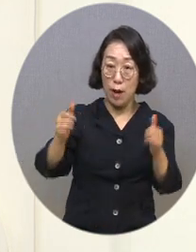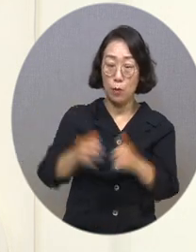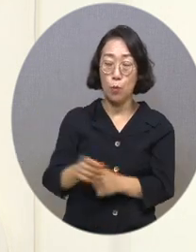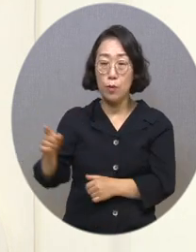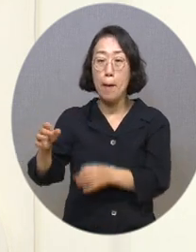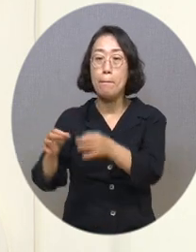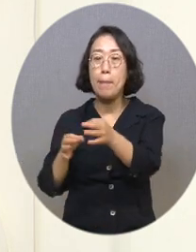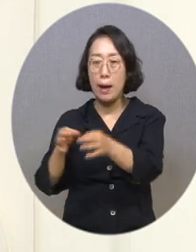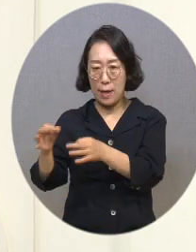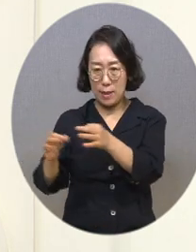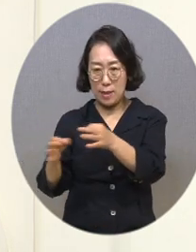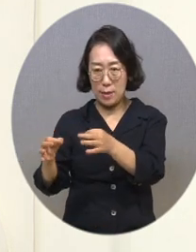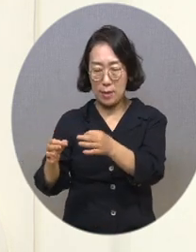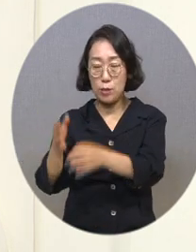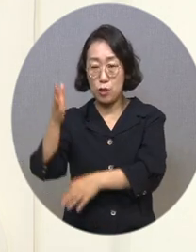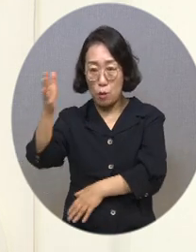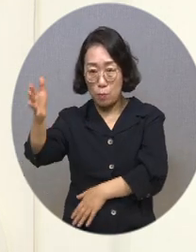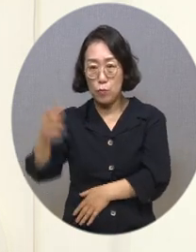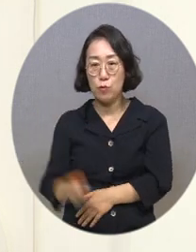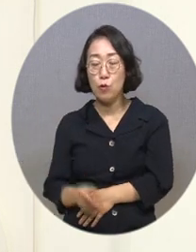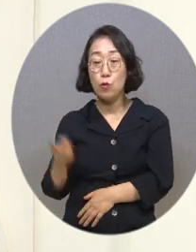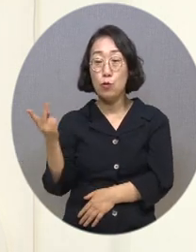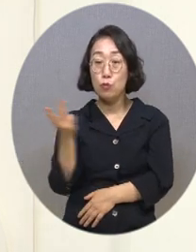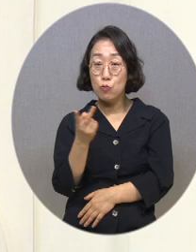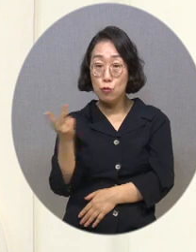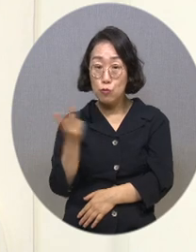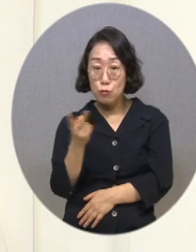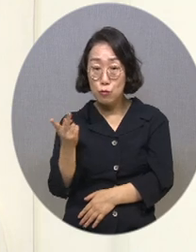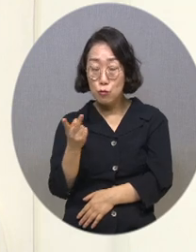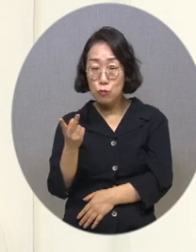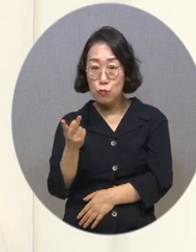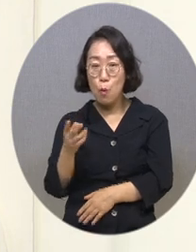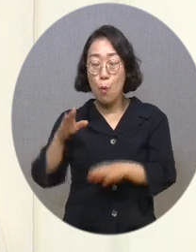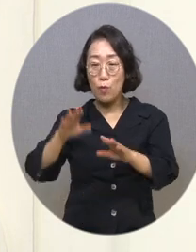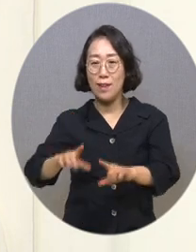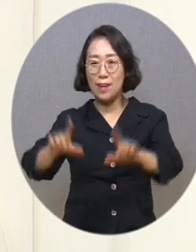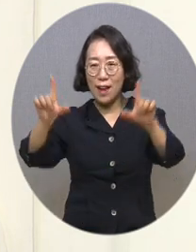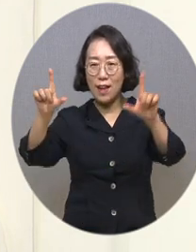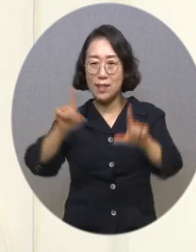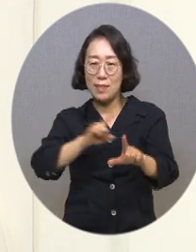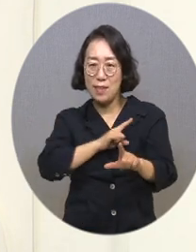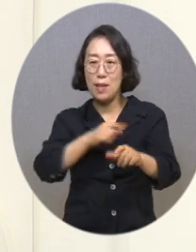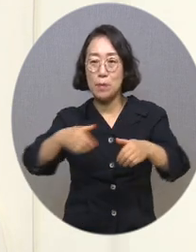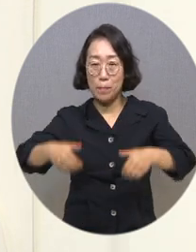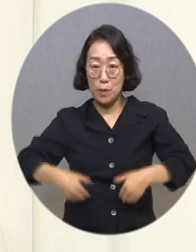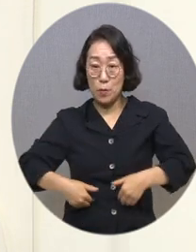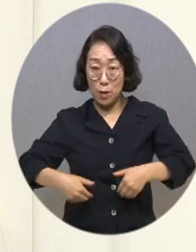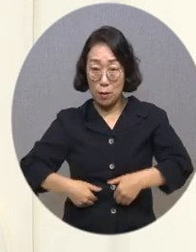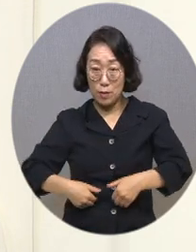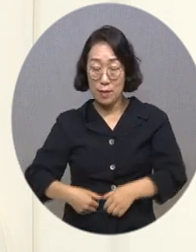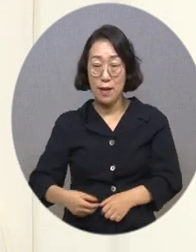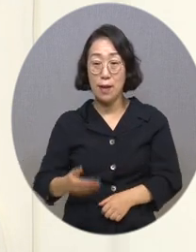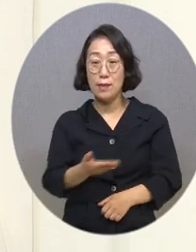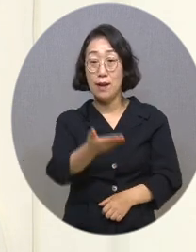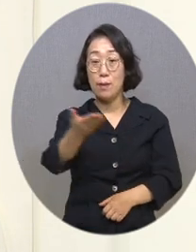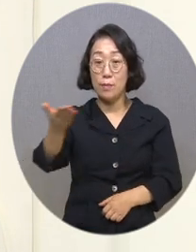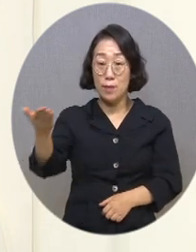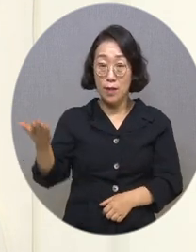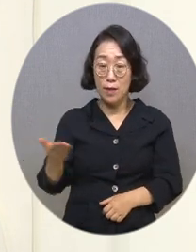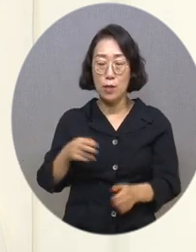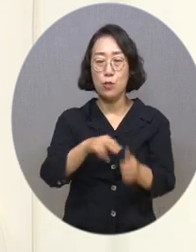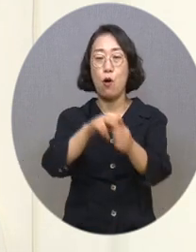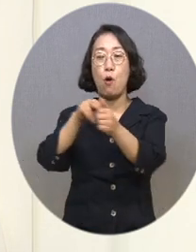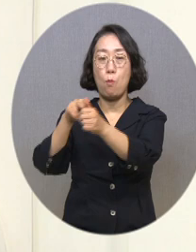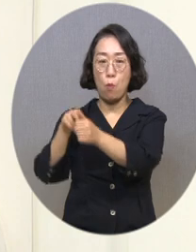계세요. 그래서 브랜딩과 마케팅이 이 시대에 가장 필요한 것이다. 라고 해서 이제 사람들한테 그